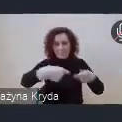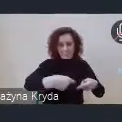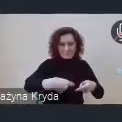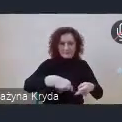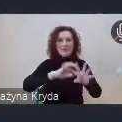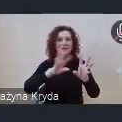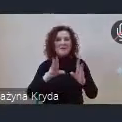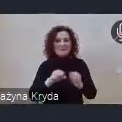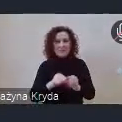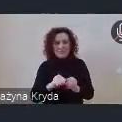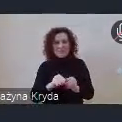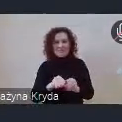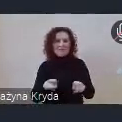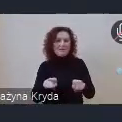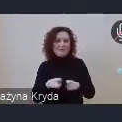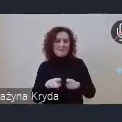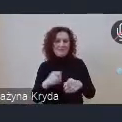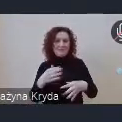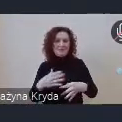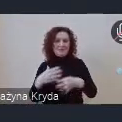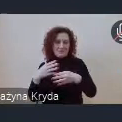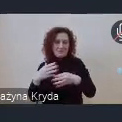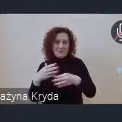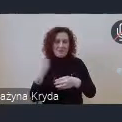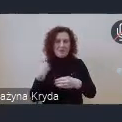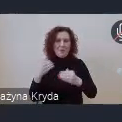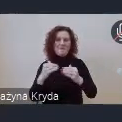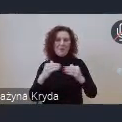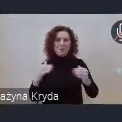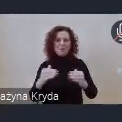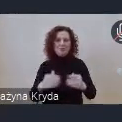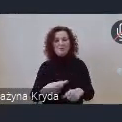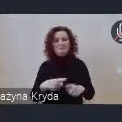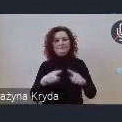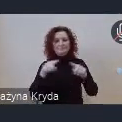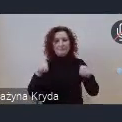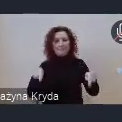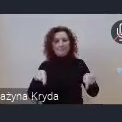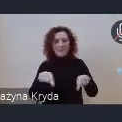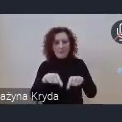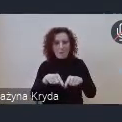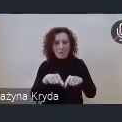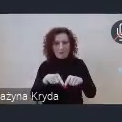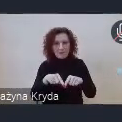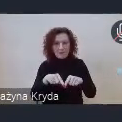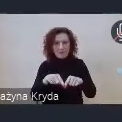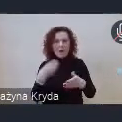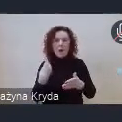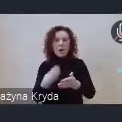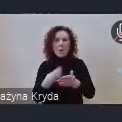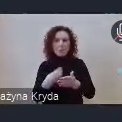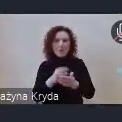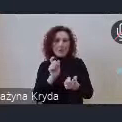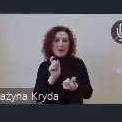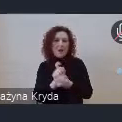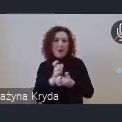pochylnie błyszczą schody również zewnętrzne były wyłożone płytkami które zostały kupione jako antypoślizgowe A były tak